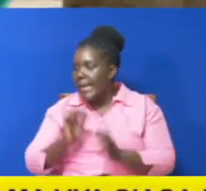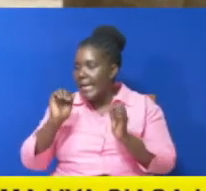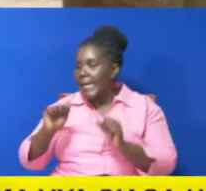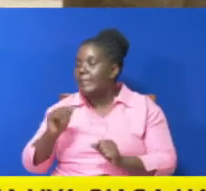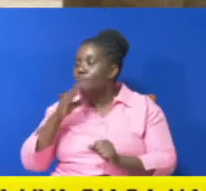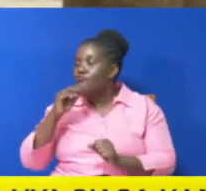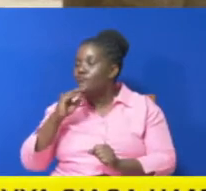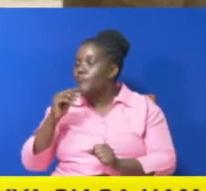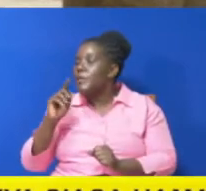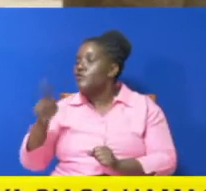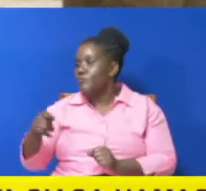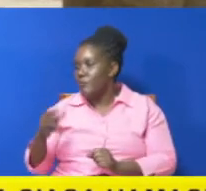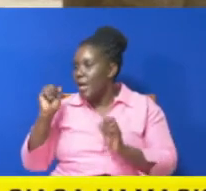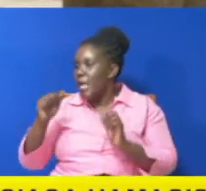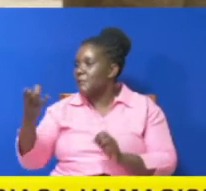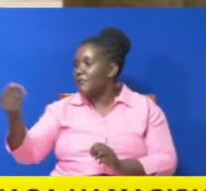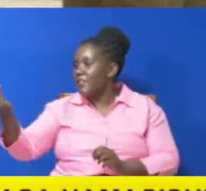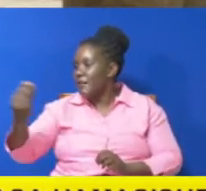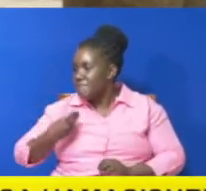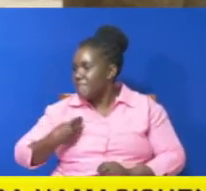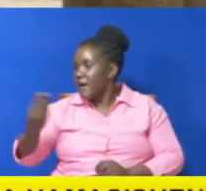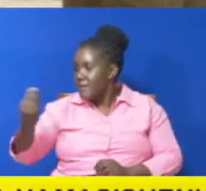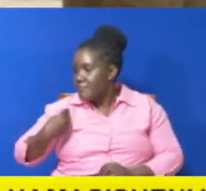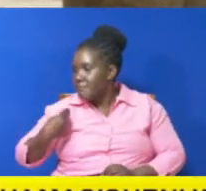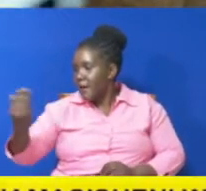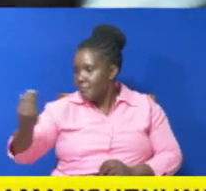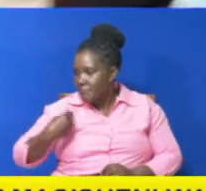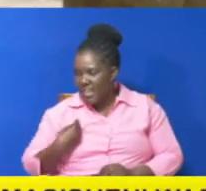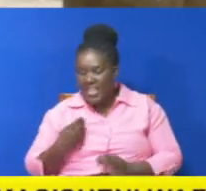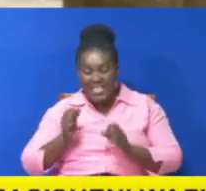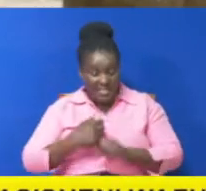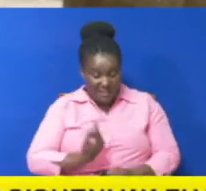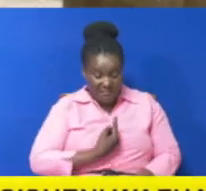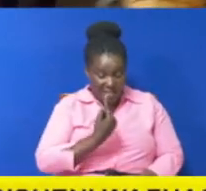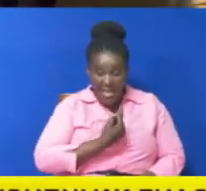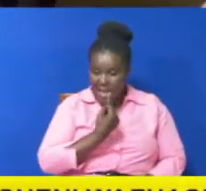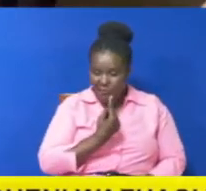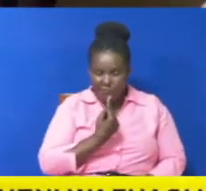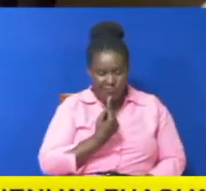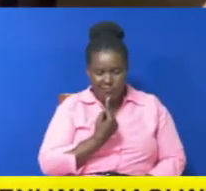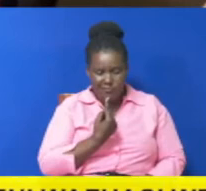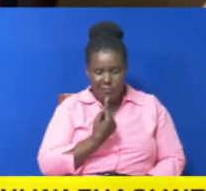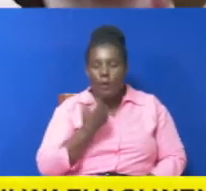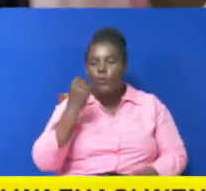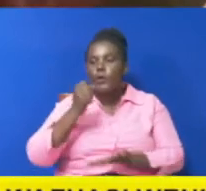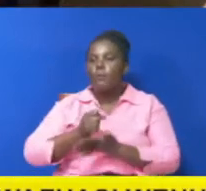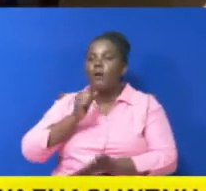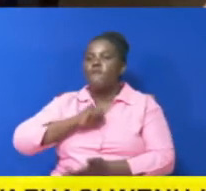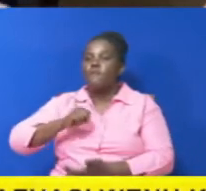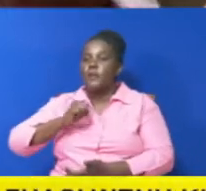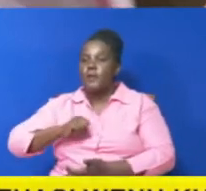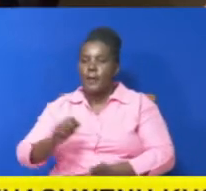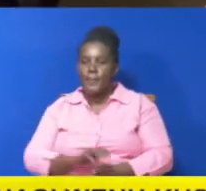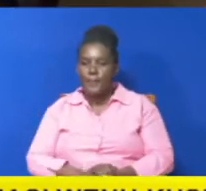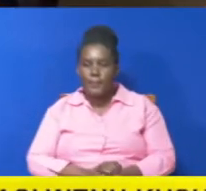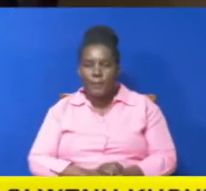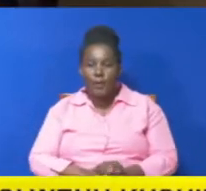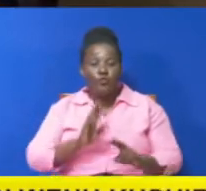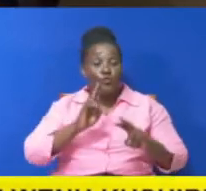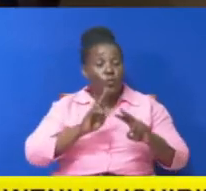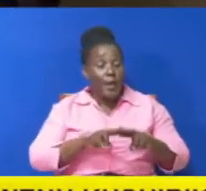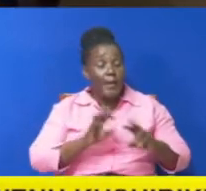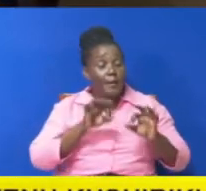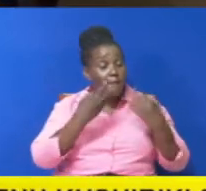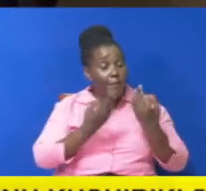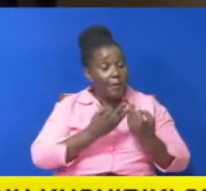mimi mwenyewe nitakuwa ni mhangaikaji, lakini haikizi mahitaji ya familia katika nyumba. Tukae chini na wanawake zetu vizuri, tulee